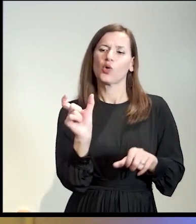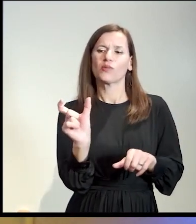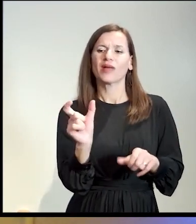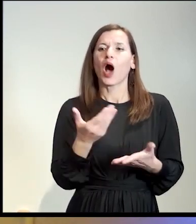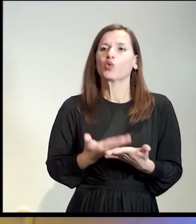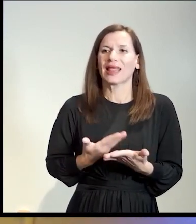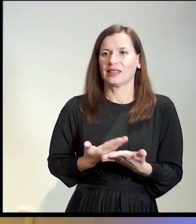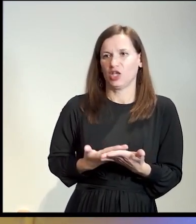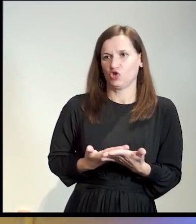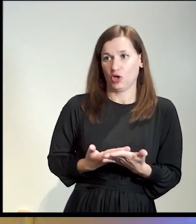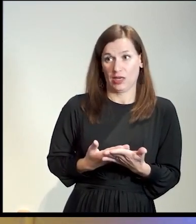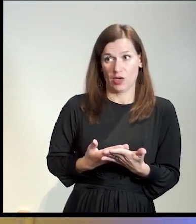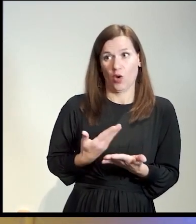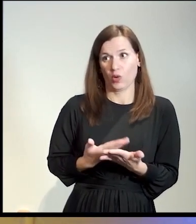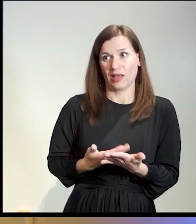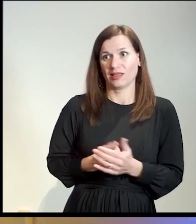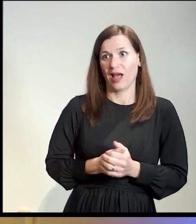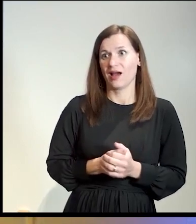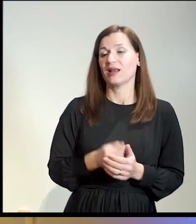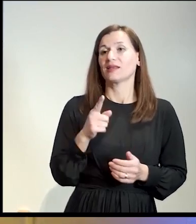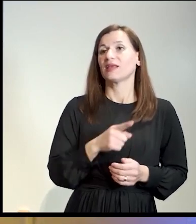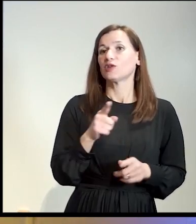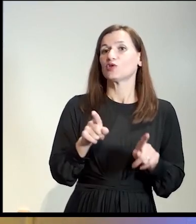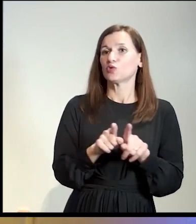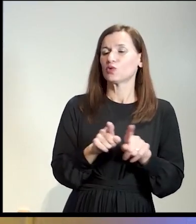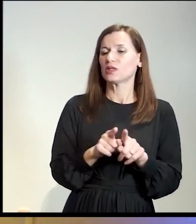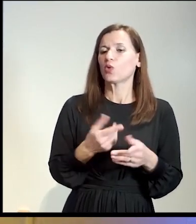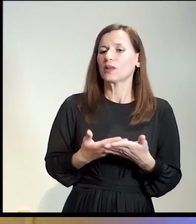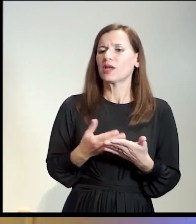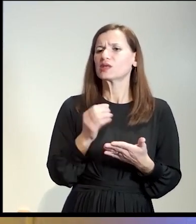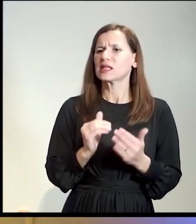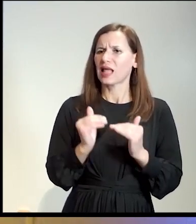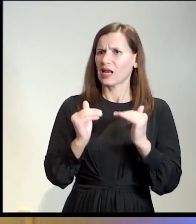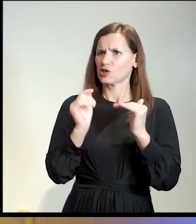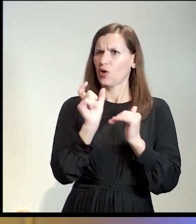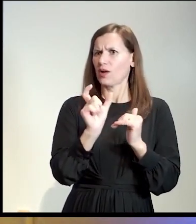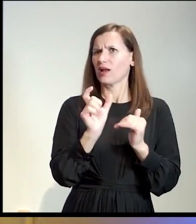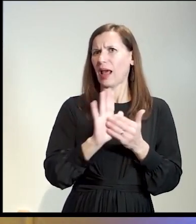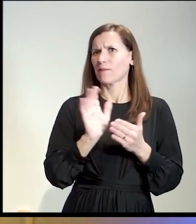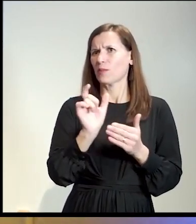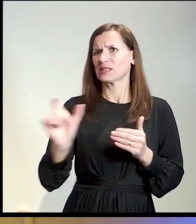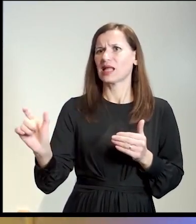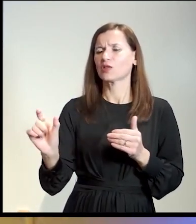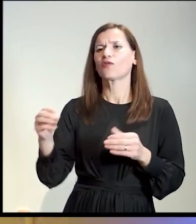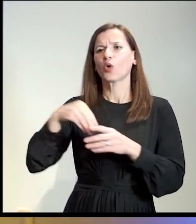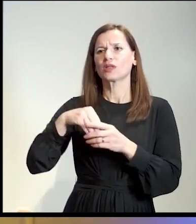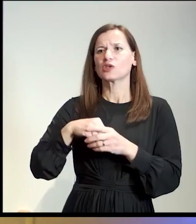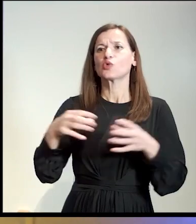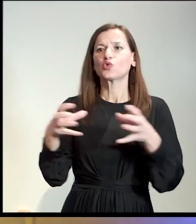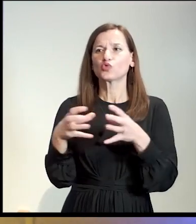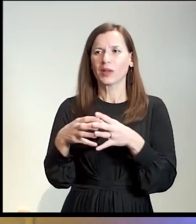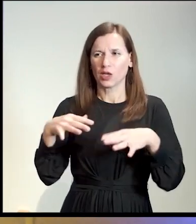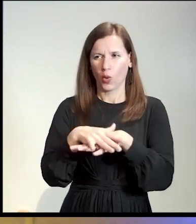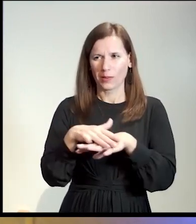avtentičen. Izbor pa hkrati utemeljujejo tudi z naraščajočo rabo besede v kontekstu družbenih omrežij in v izjavah